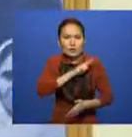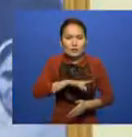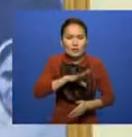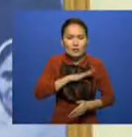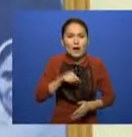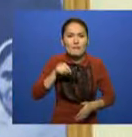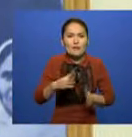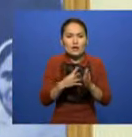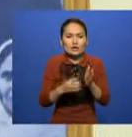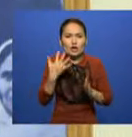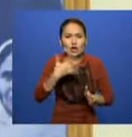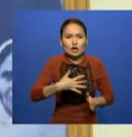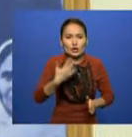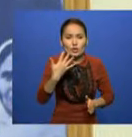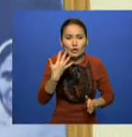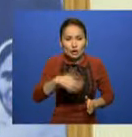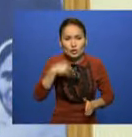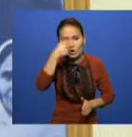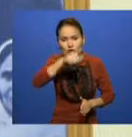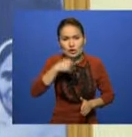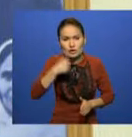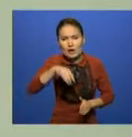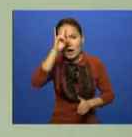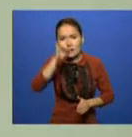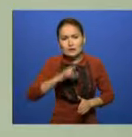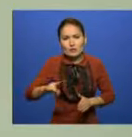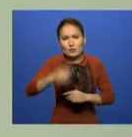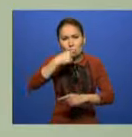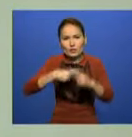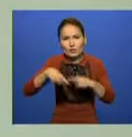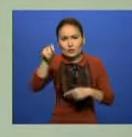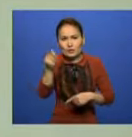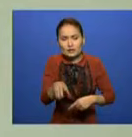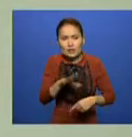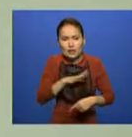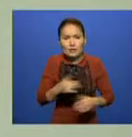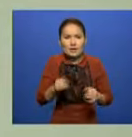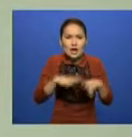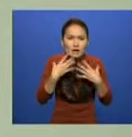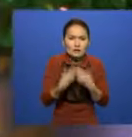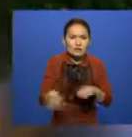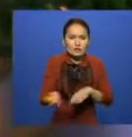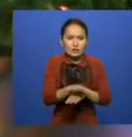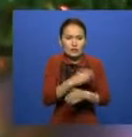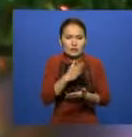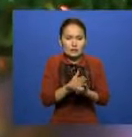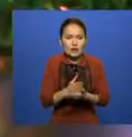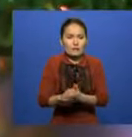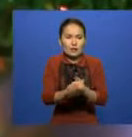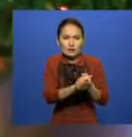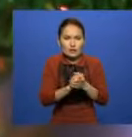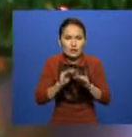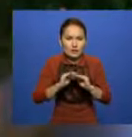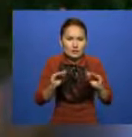тек 1950 жылы ғана оралып, отбасын құрады. Бүгінде 10 баласынан тараған немере шөберелері тату тәтті